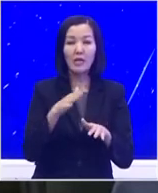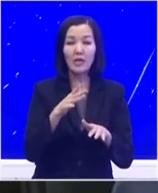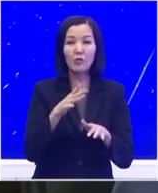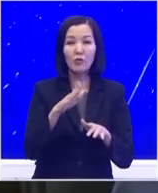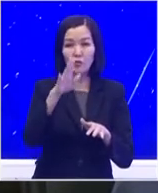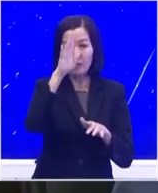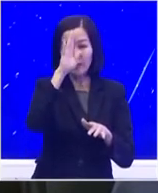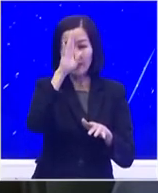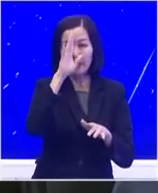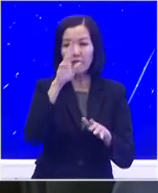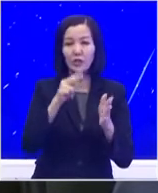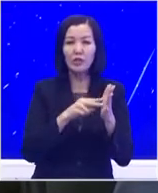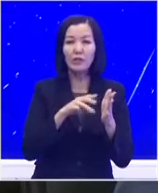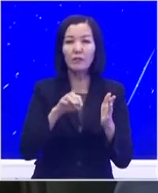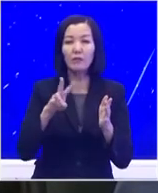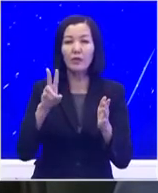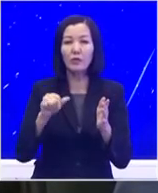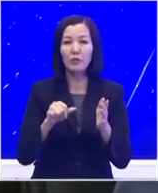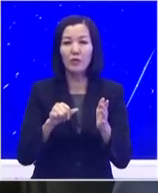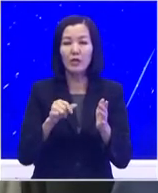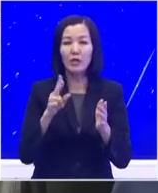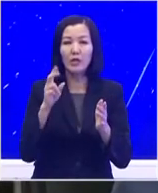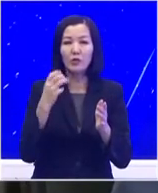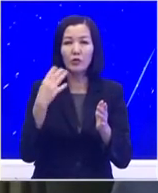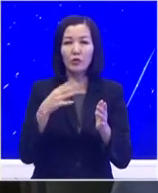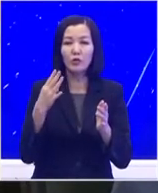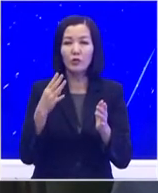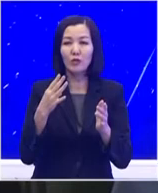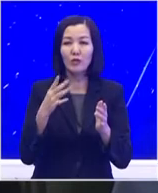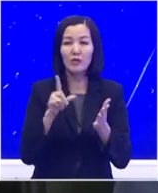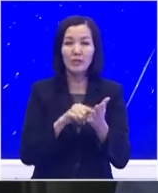адамға, мысалы, 7 миллион 244 мың. Ал